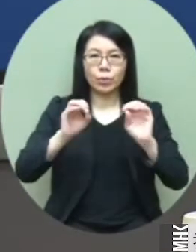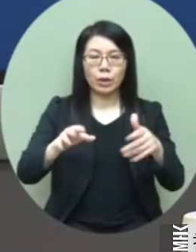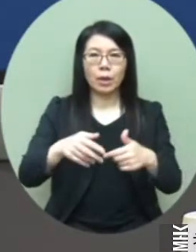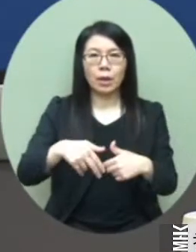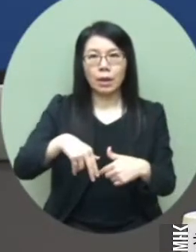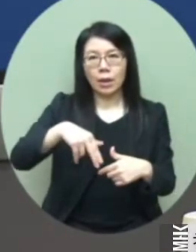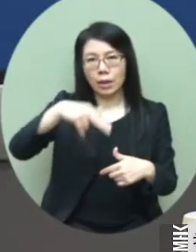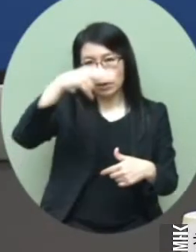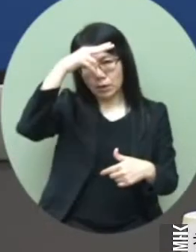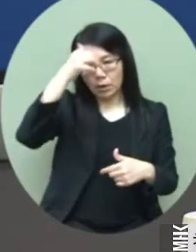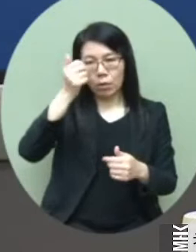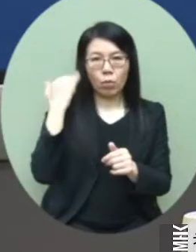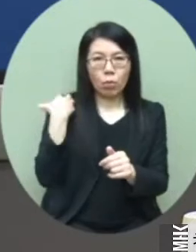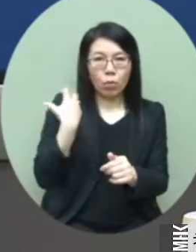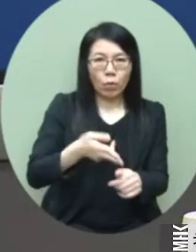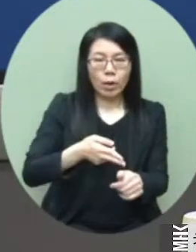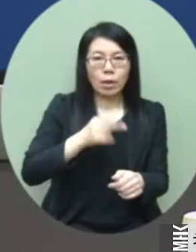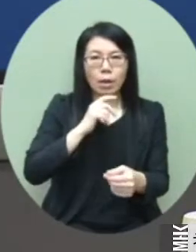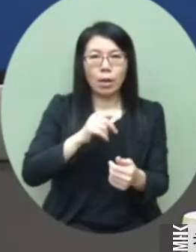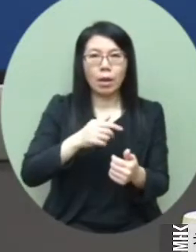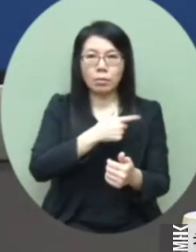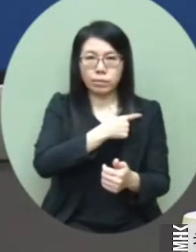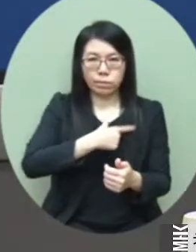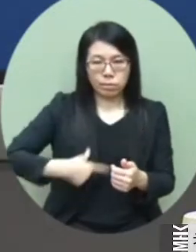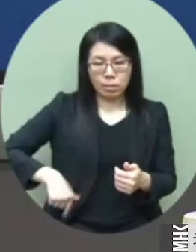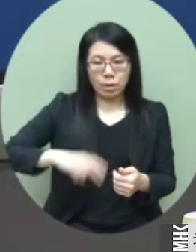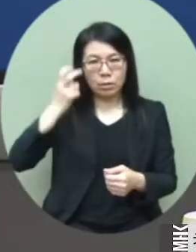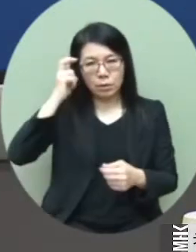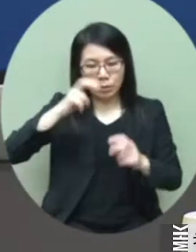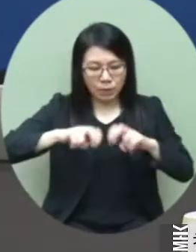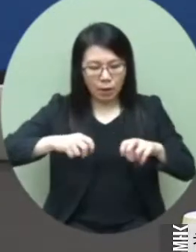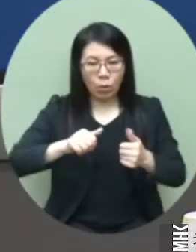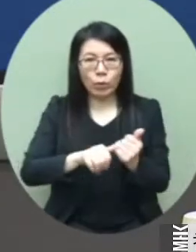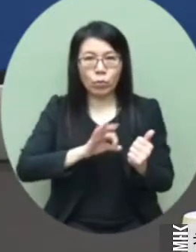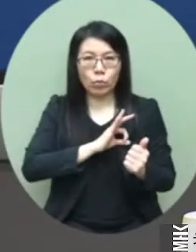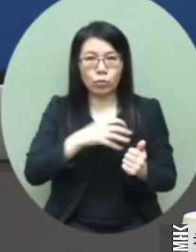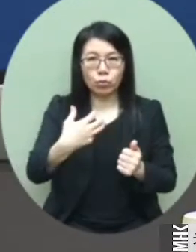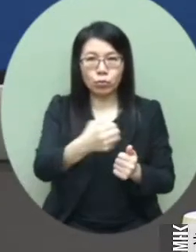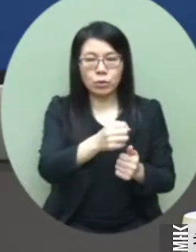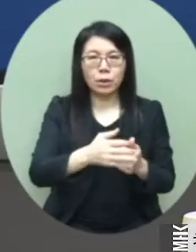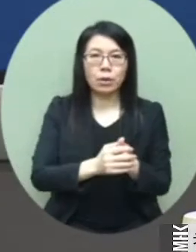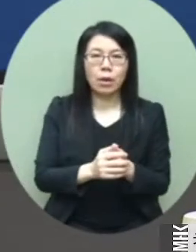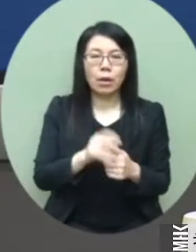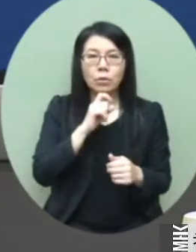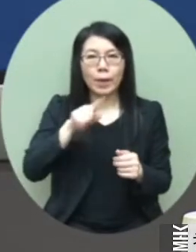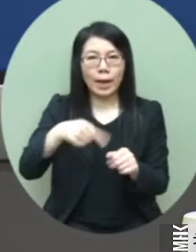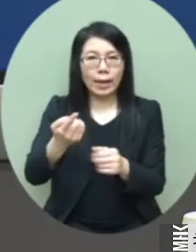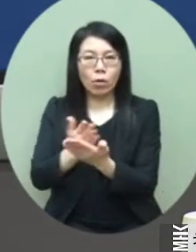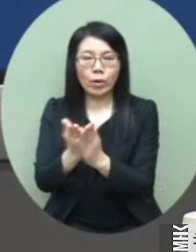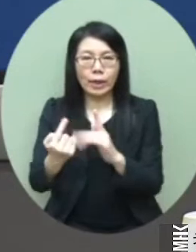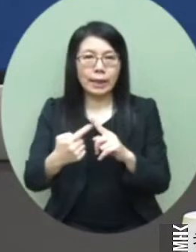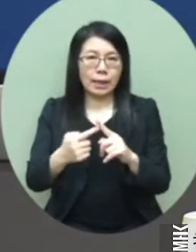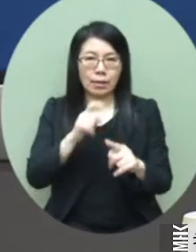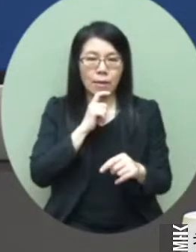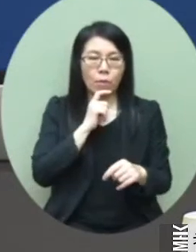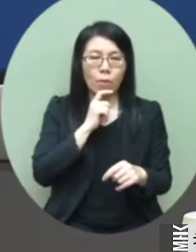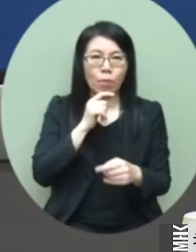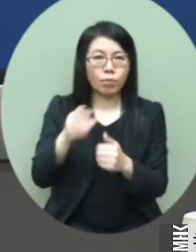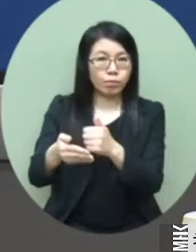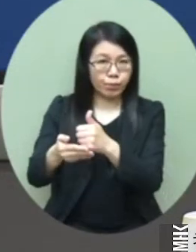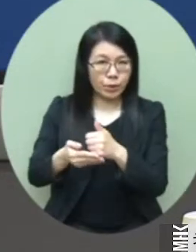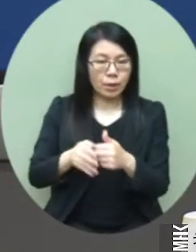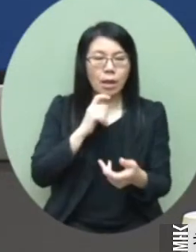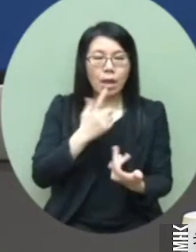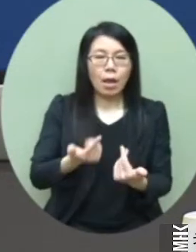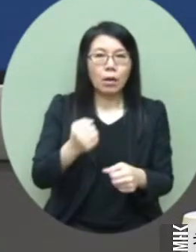行政長官已經委任咗候選人資格審查委員會嘅主席同埋一位額外嘅成員嚇。呢